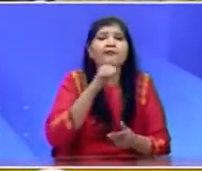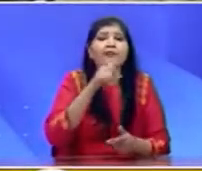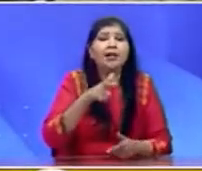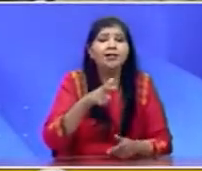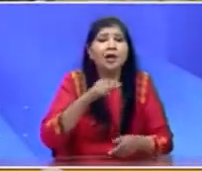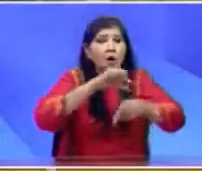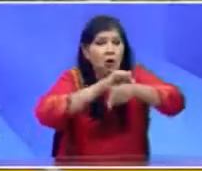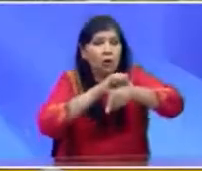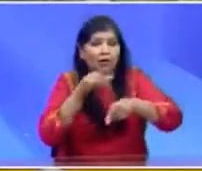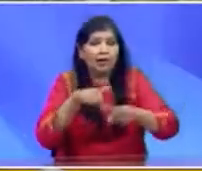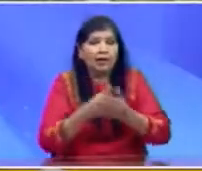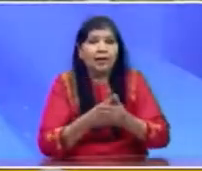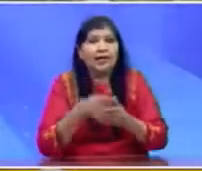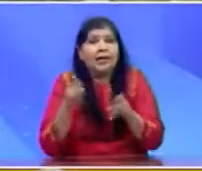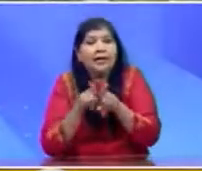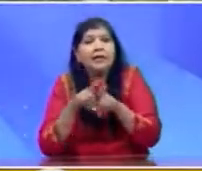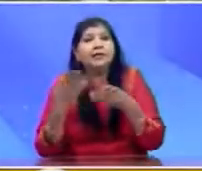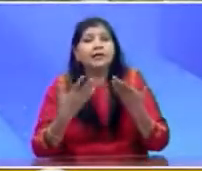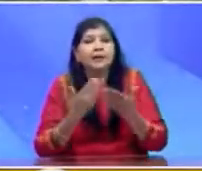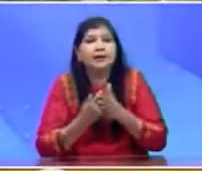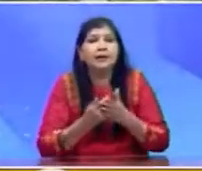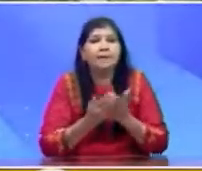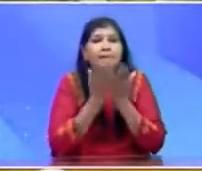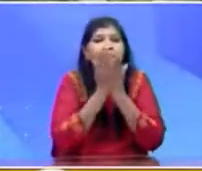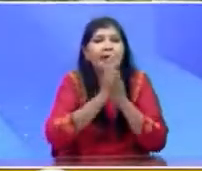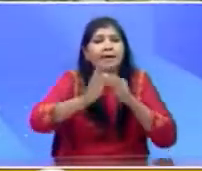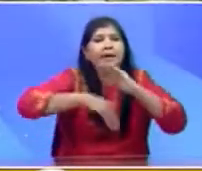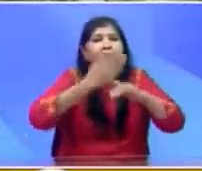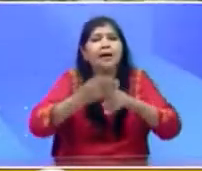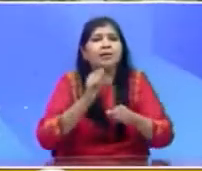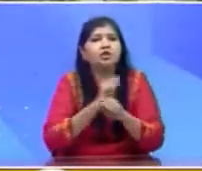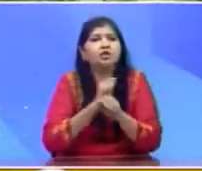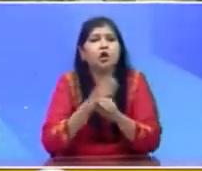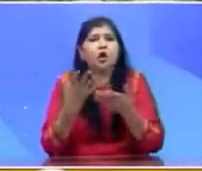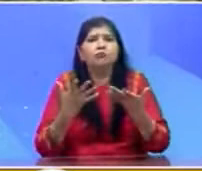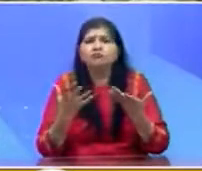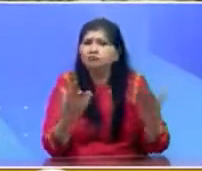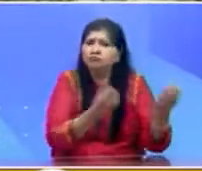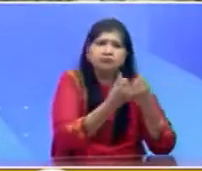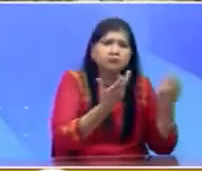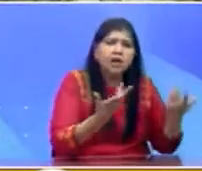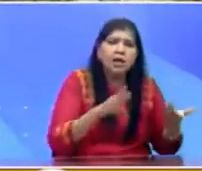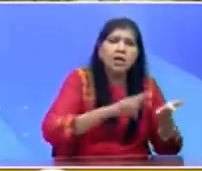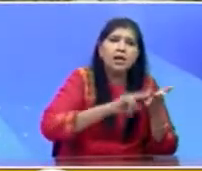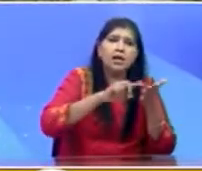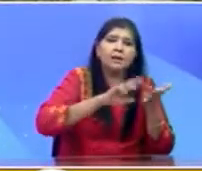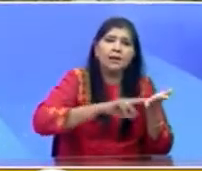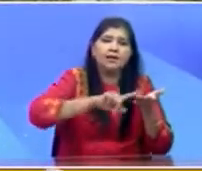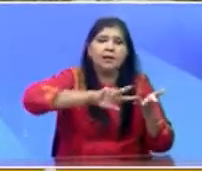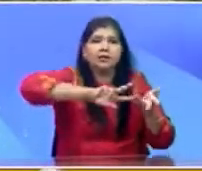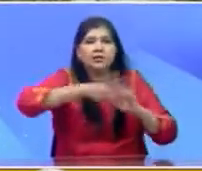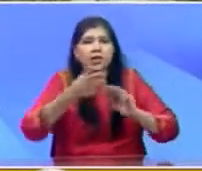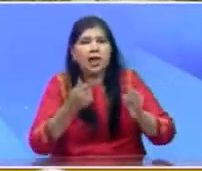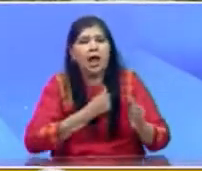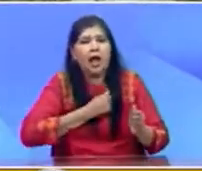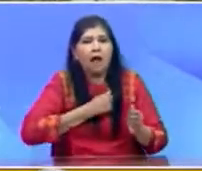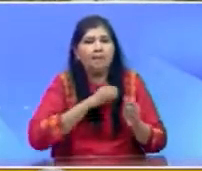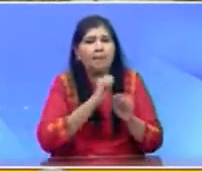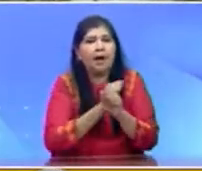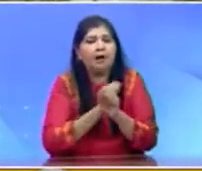हैं, लेकिन पढ़ाई के बाद नौकरी की जगह निमित जी ने स्वरोजगार का